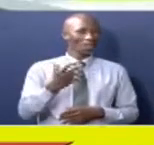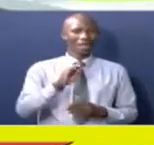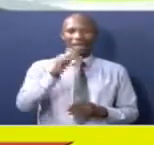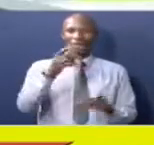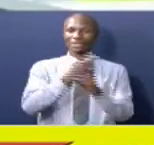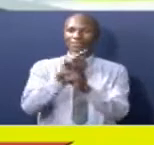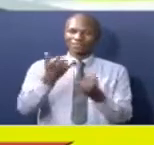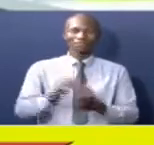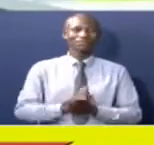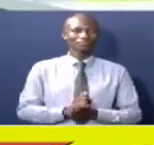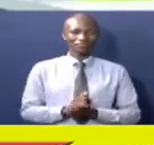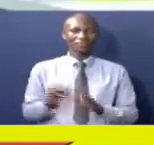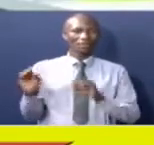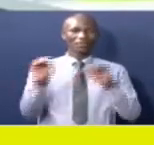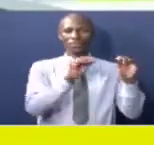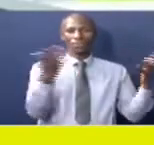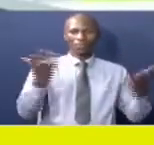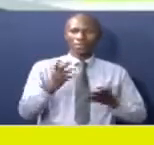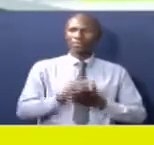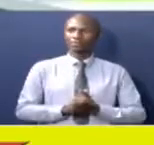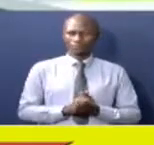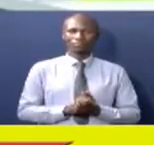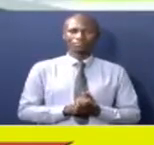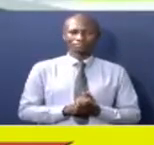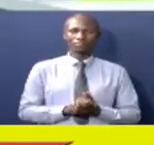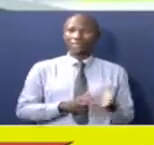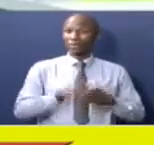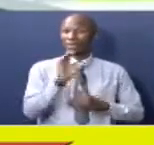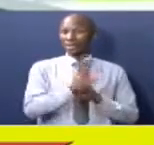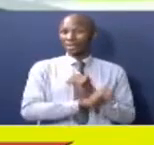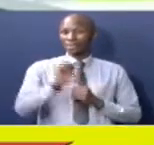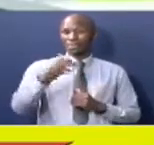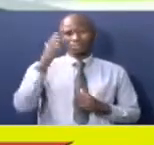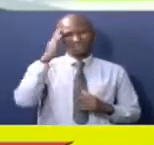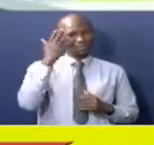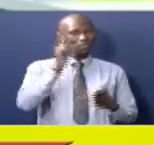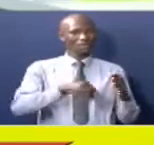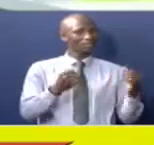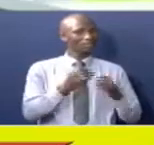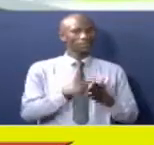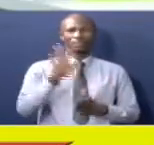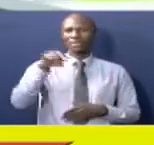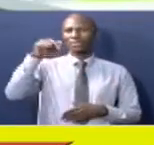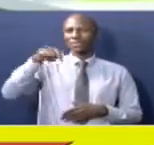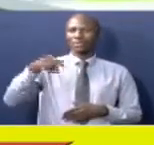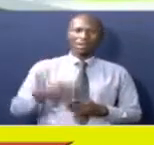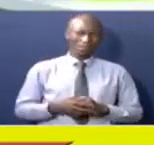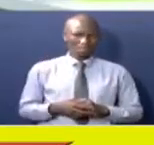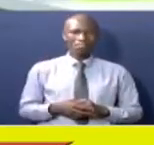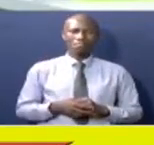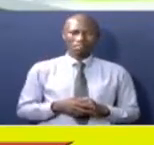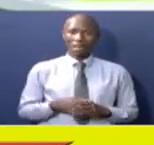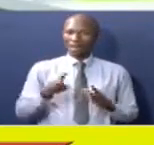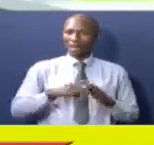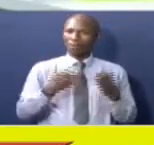is C2, Natuikila to the Bakakuya, Galicosian, the Sianzanik and Tumanina Kuakin, a Chana, Indi Mudanua, Omo de Mosesia, Nikana to